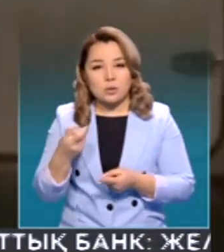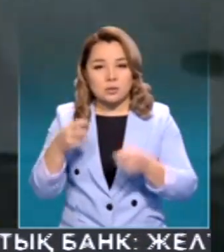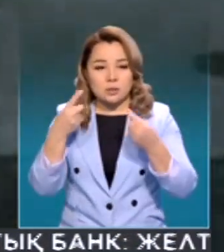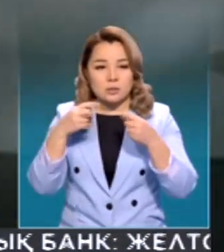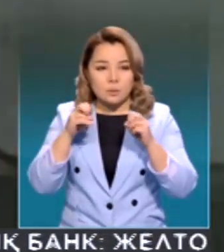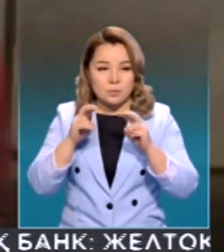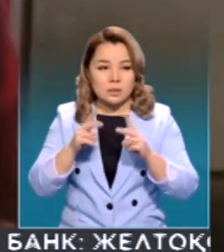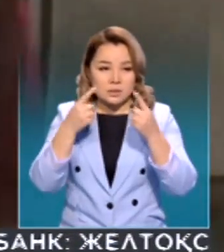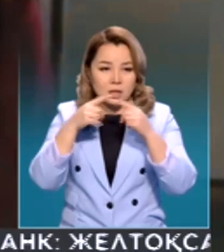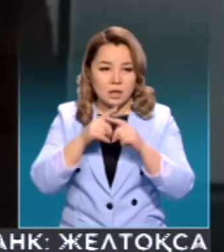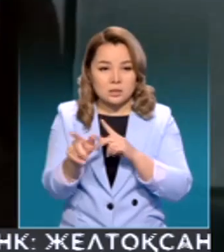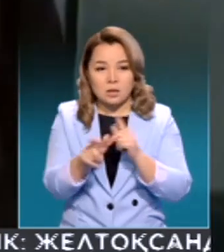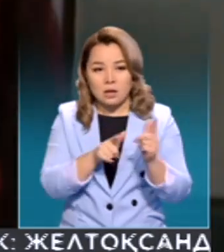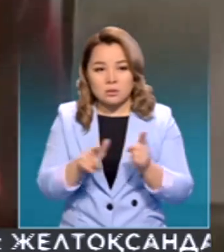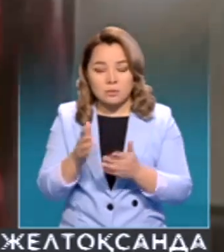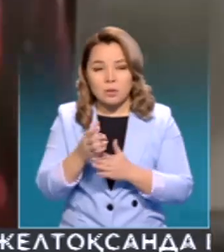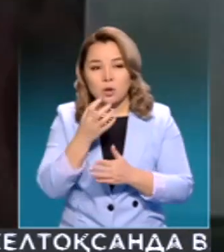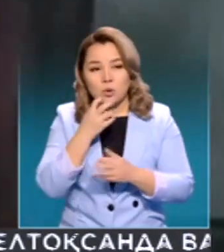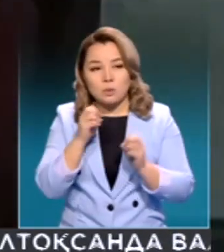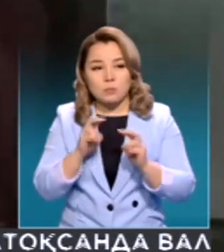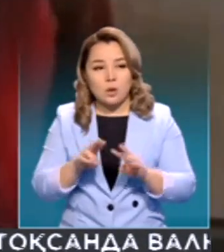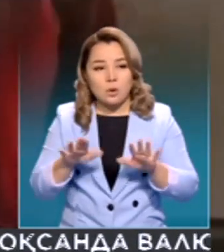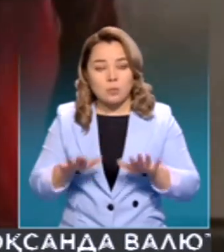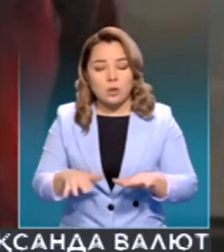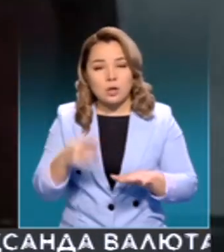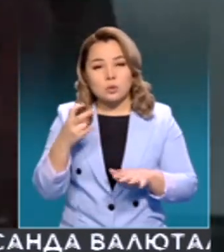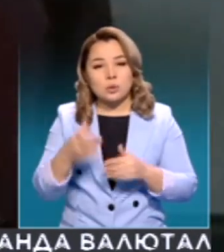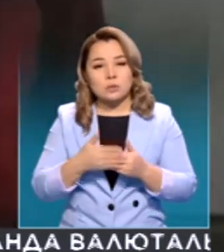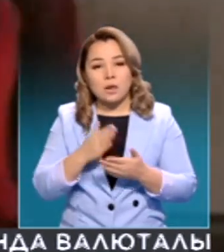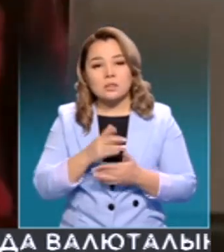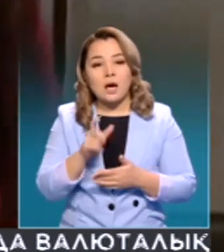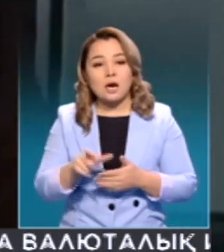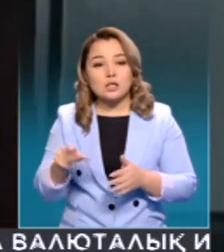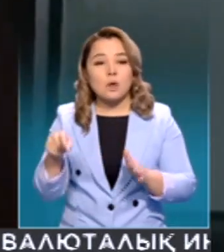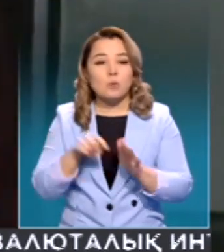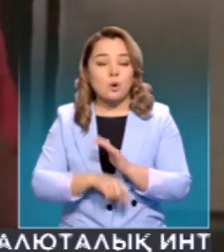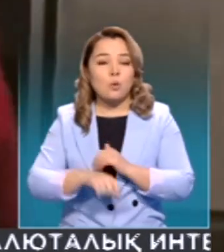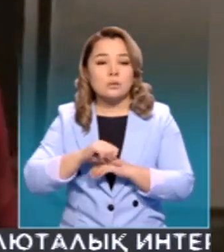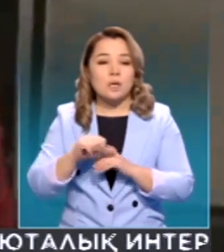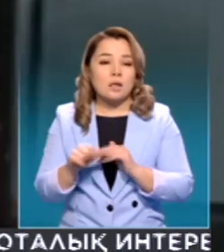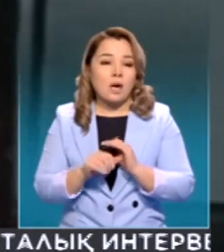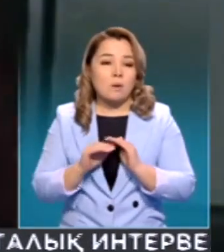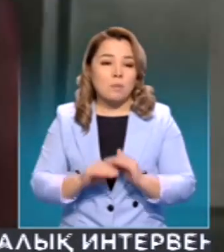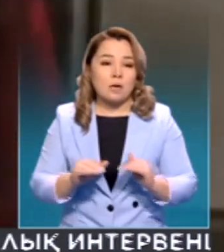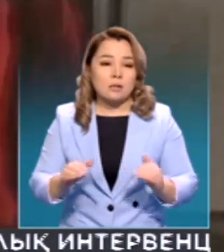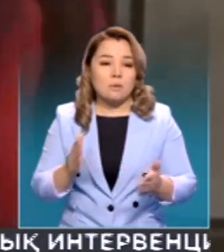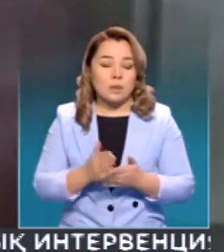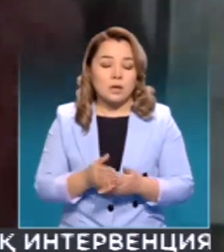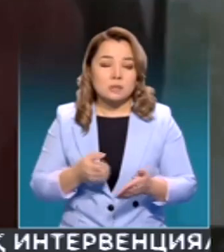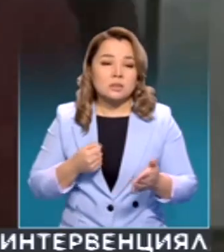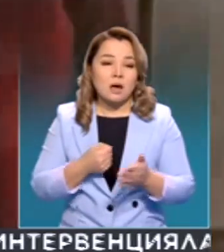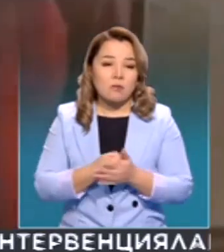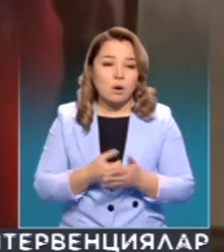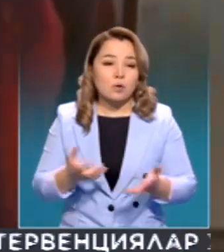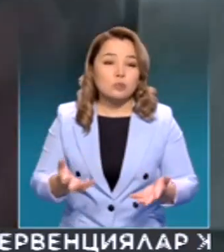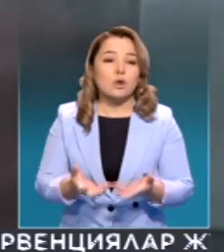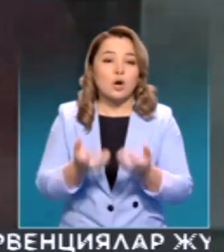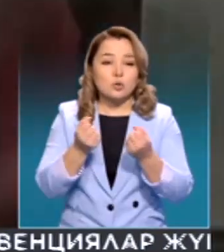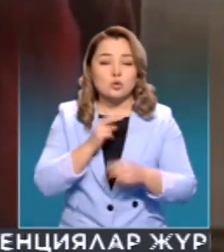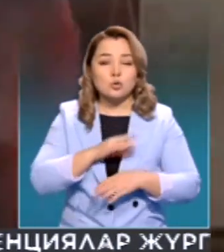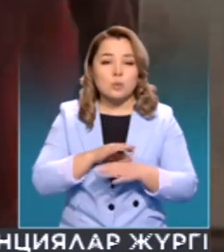техника дайын тұр. Уақытша жылыту орындарында 200-ден астам адам, оның ішінде 16 бала бар. Авариялық құтқару жұмыстарына